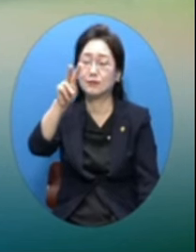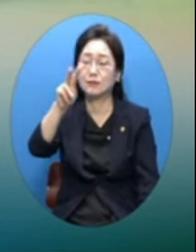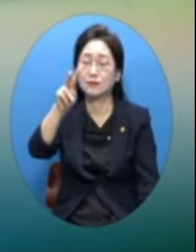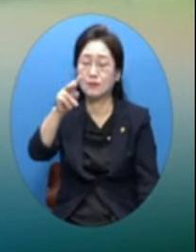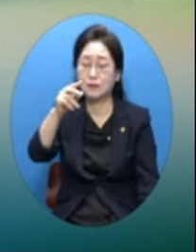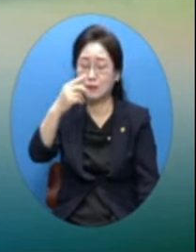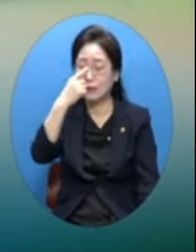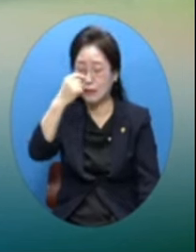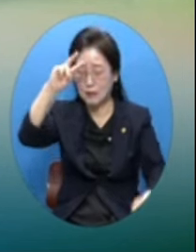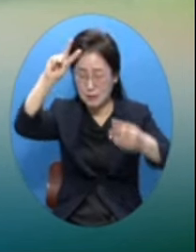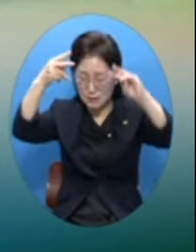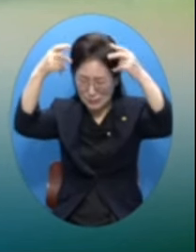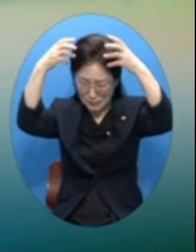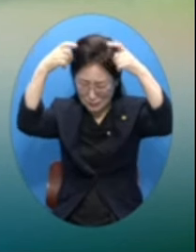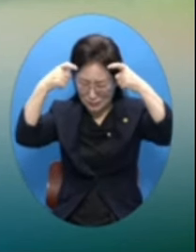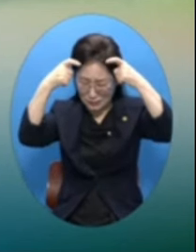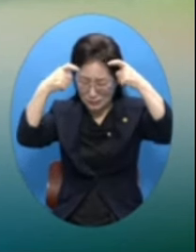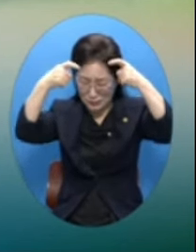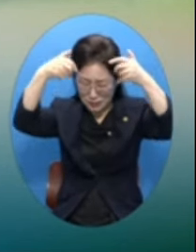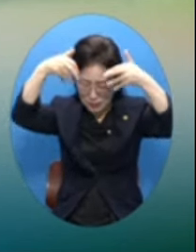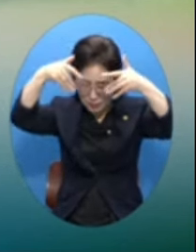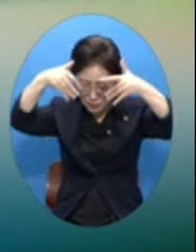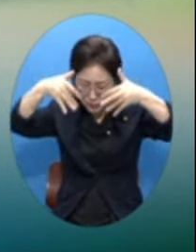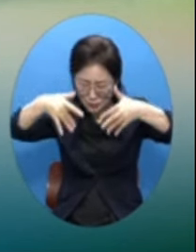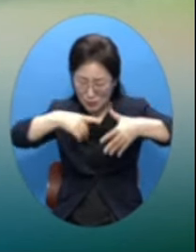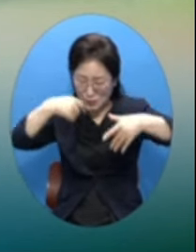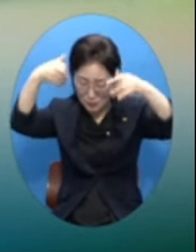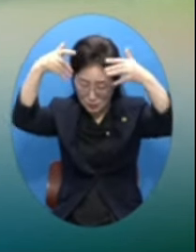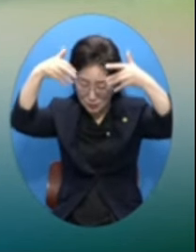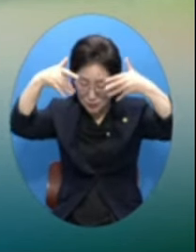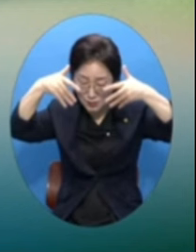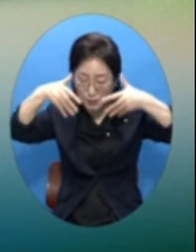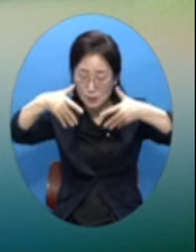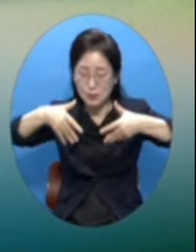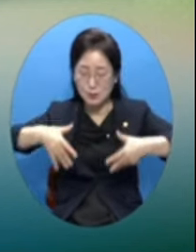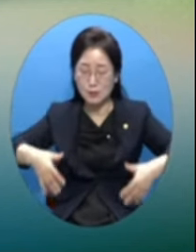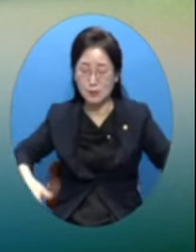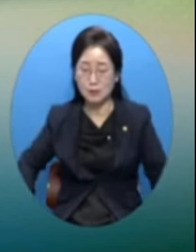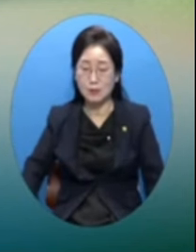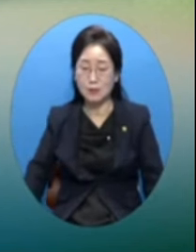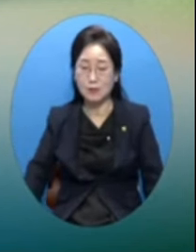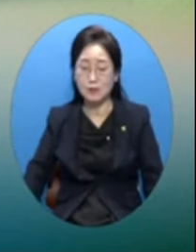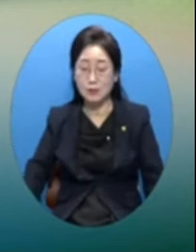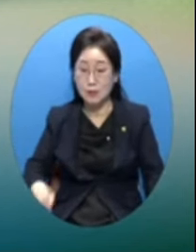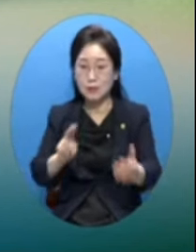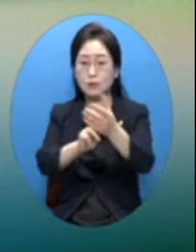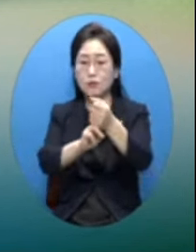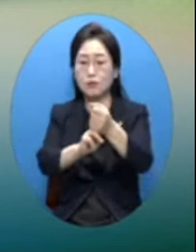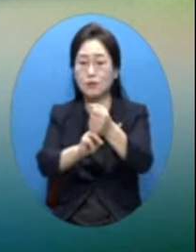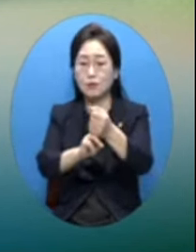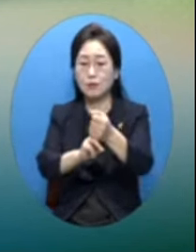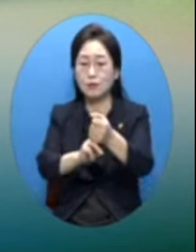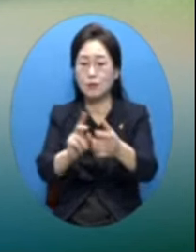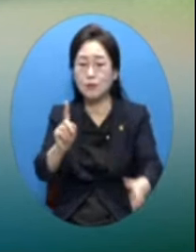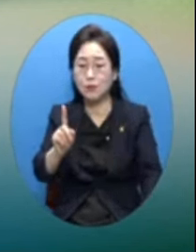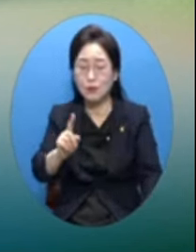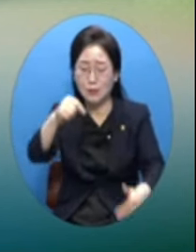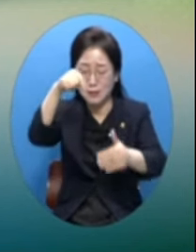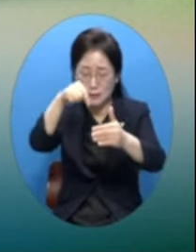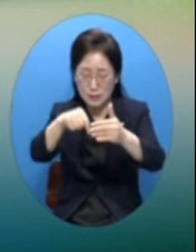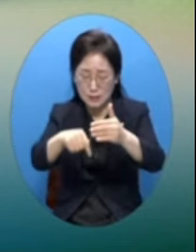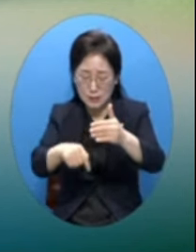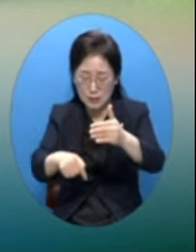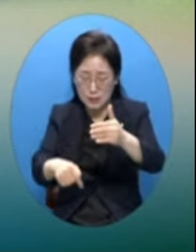가시관 밑으로 피가 빗물처럼 줄줄 흐르고 있다. 이윽고 한 기적이 일어났다. 깊고 깊은